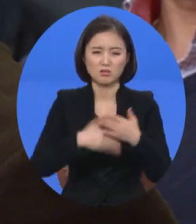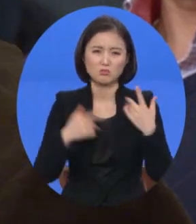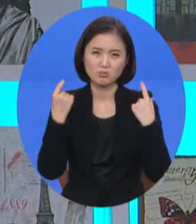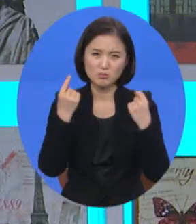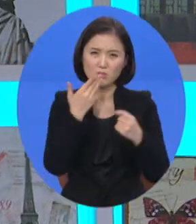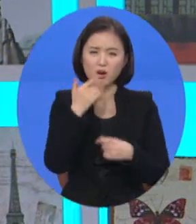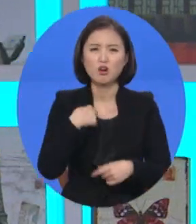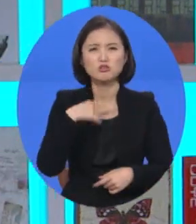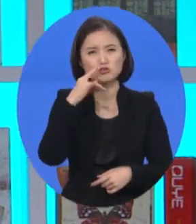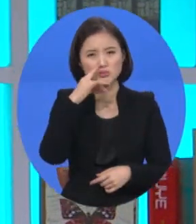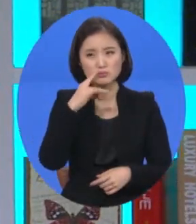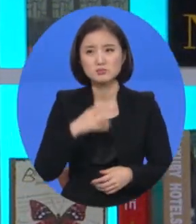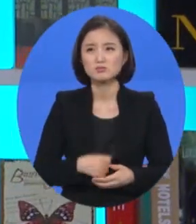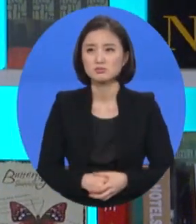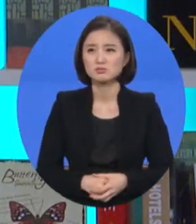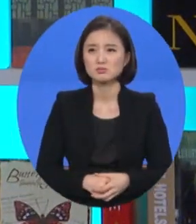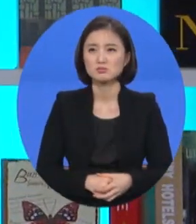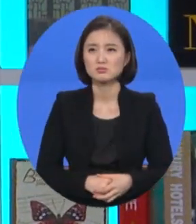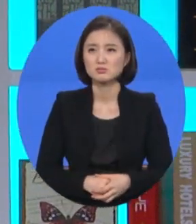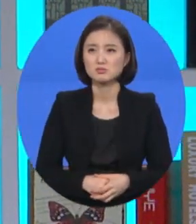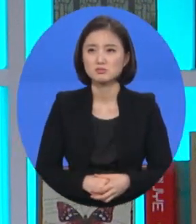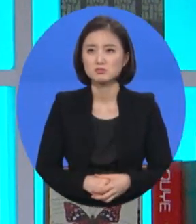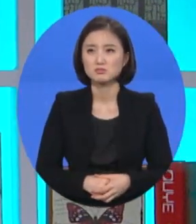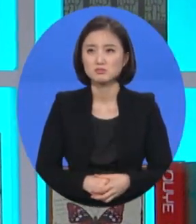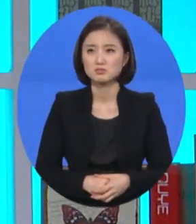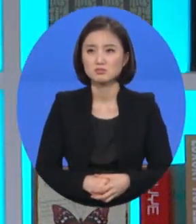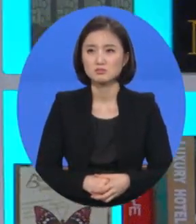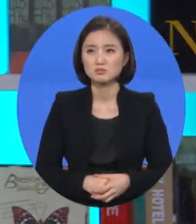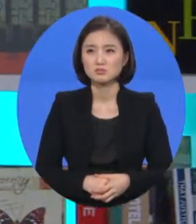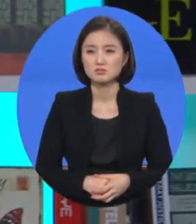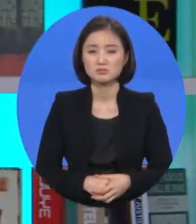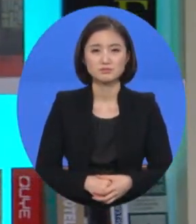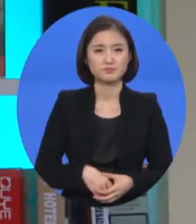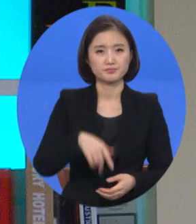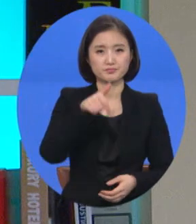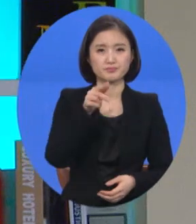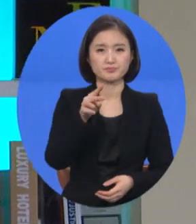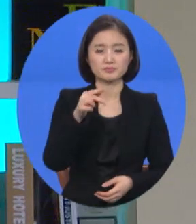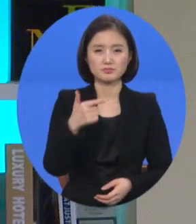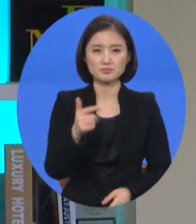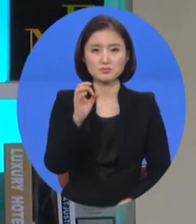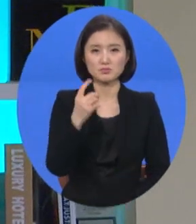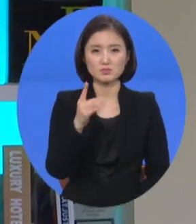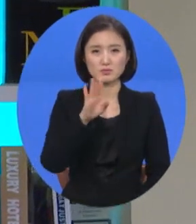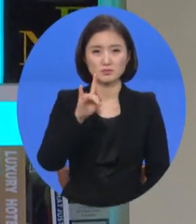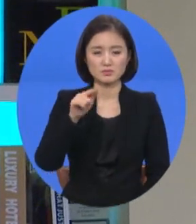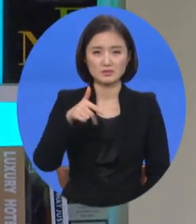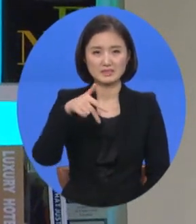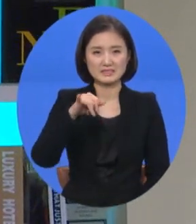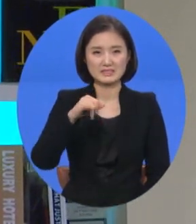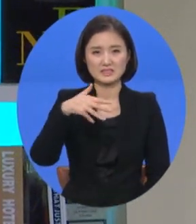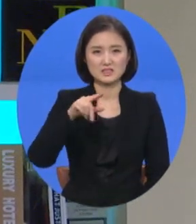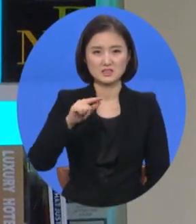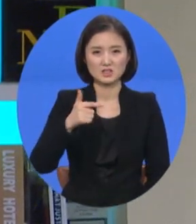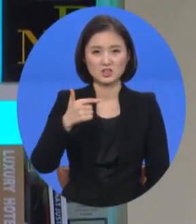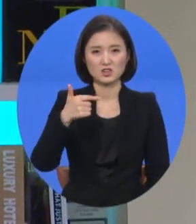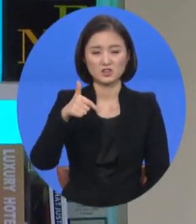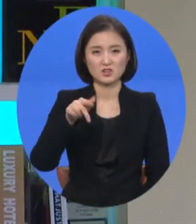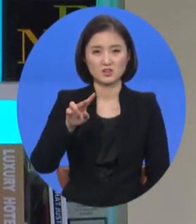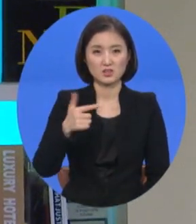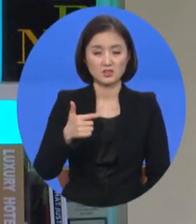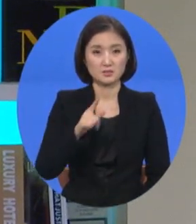어미의 네 그렇습니다 혹시 결혼 500g 천년 이란 표현 들어보셨습니까 비단은